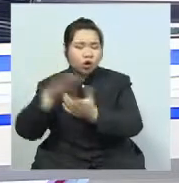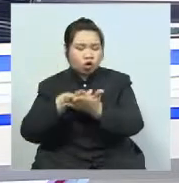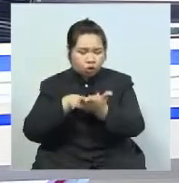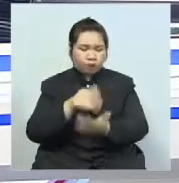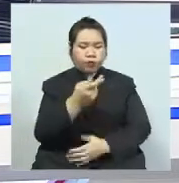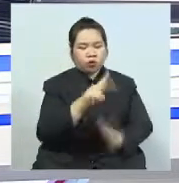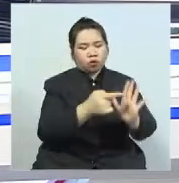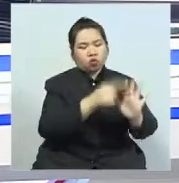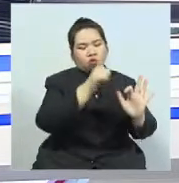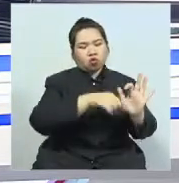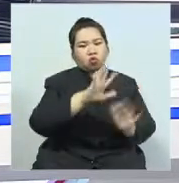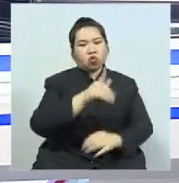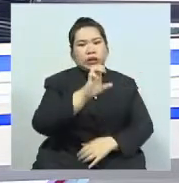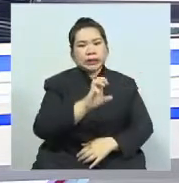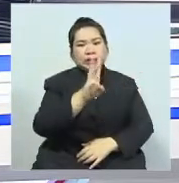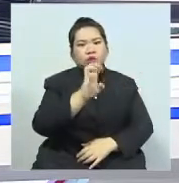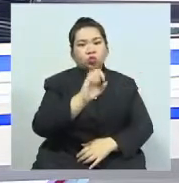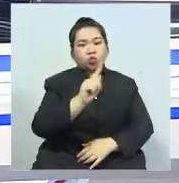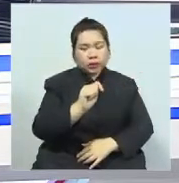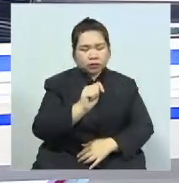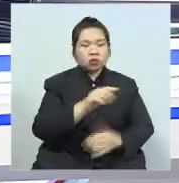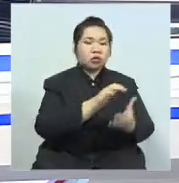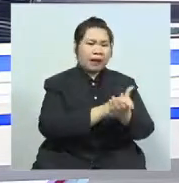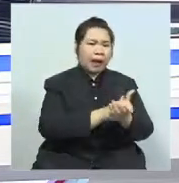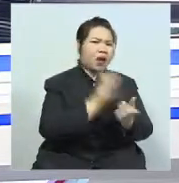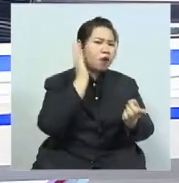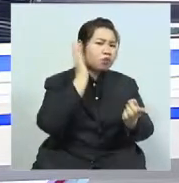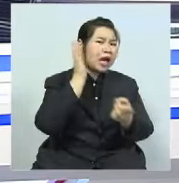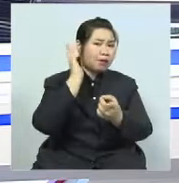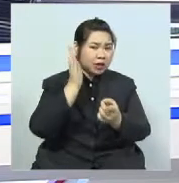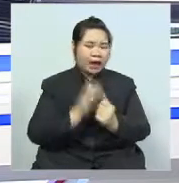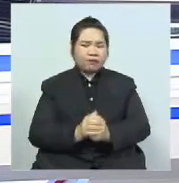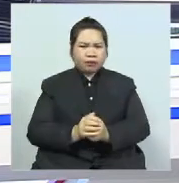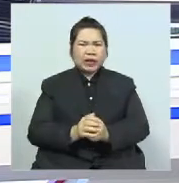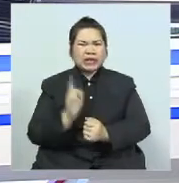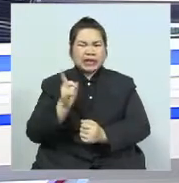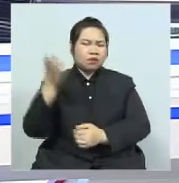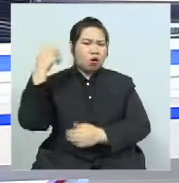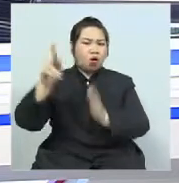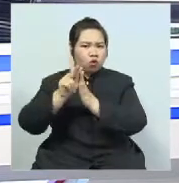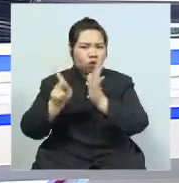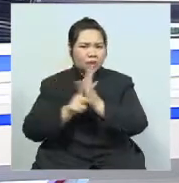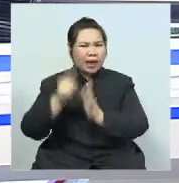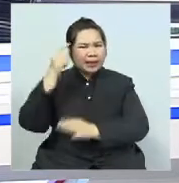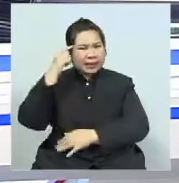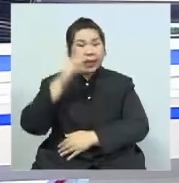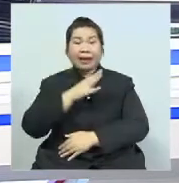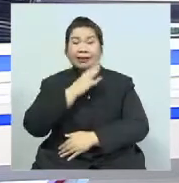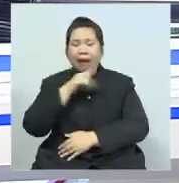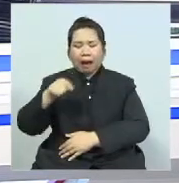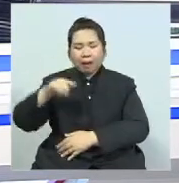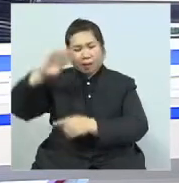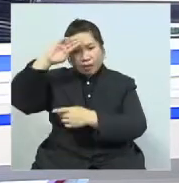นหน้านี้กฎหมายเนี่ยอาจจะไม่ได้ครอบคลุมในกรณีที่ถ้าเกิดว่าป่วยรักษาพยาบาลมาสามารถที่จะตัดสินใจได้ไหมก่อน